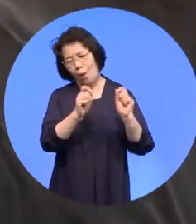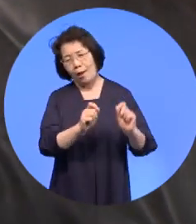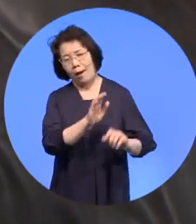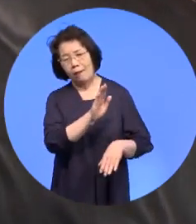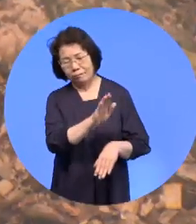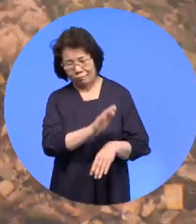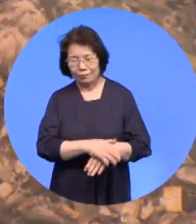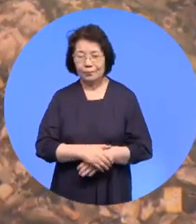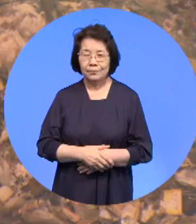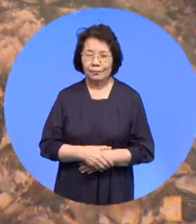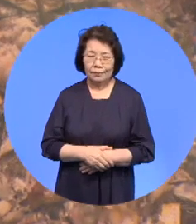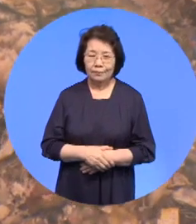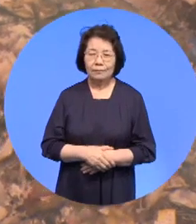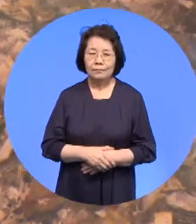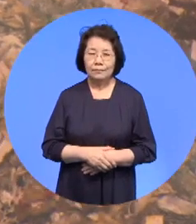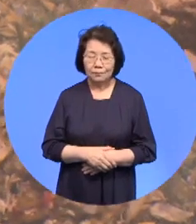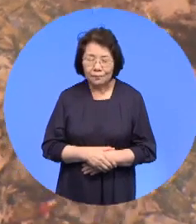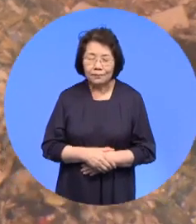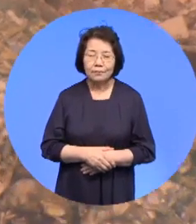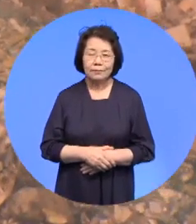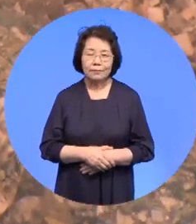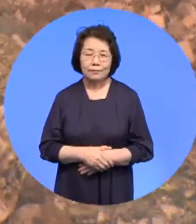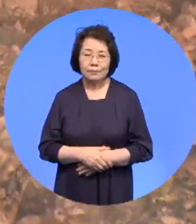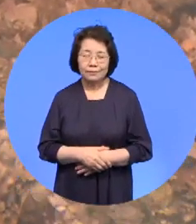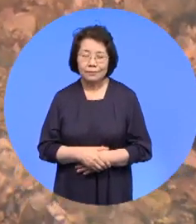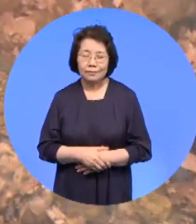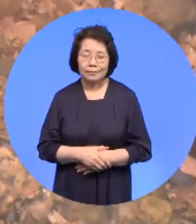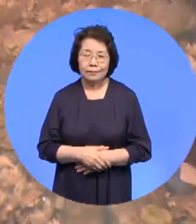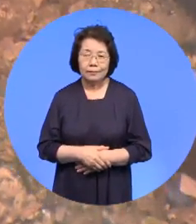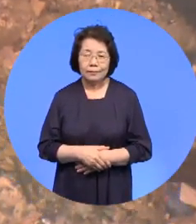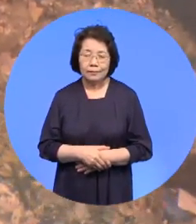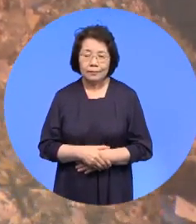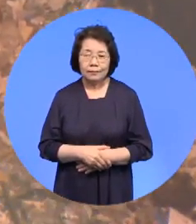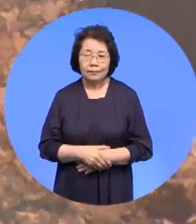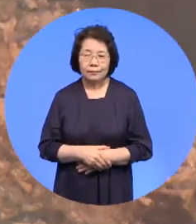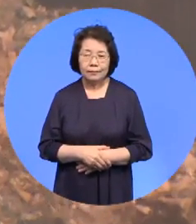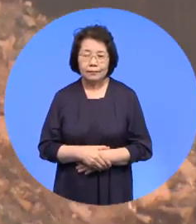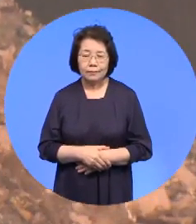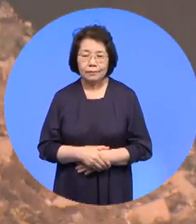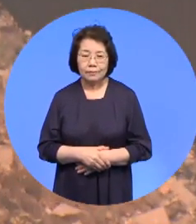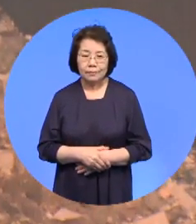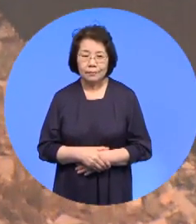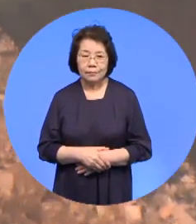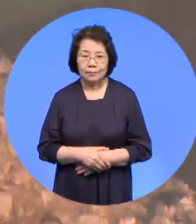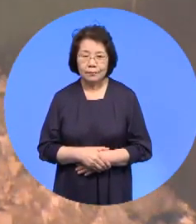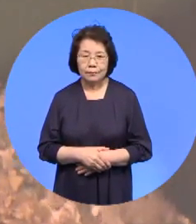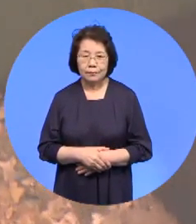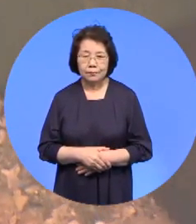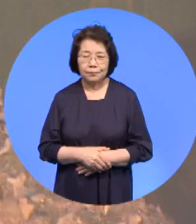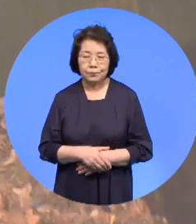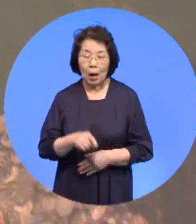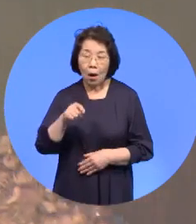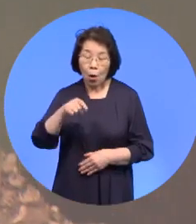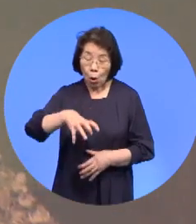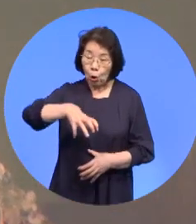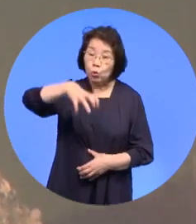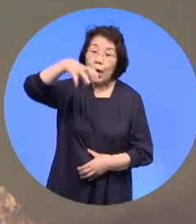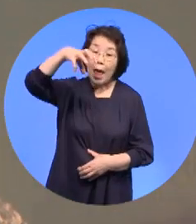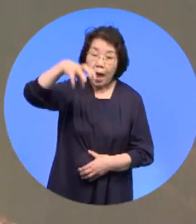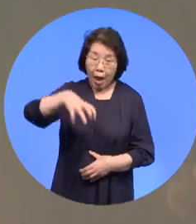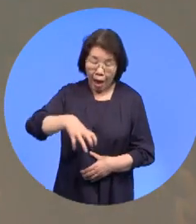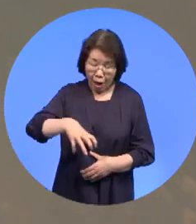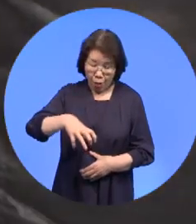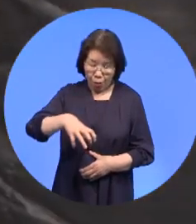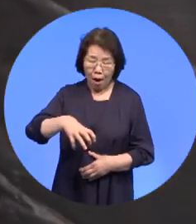ハックルアップと家は凄い怒られた武闘家こちらのクレーンワールドぷカム